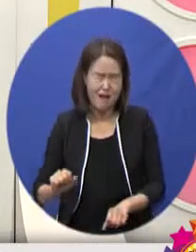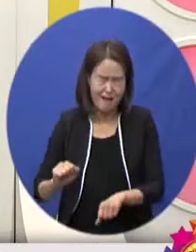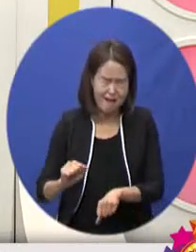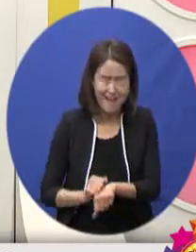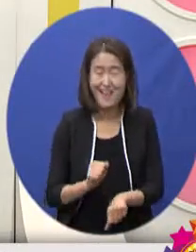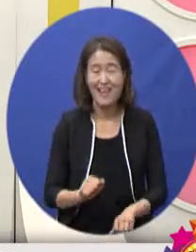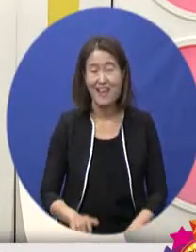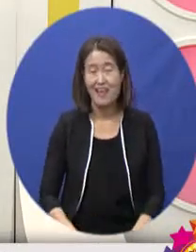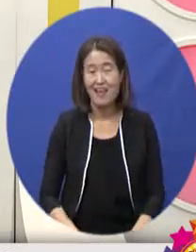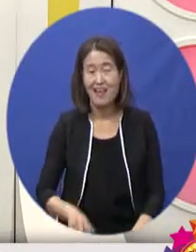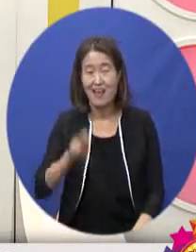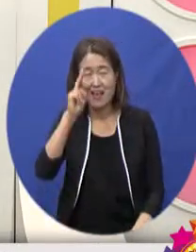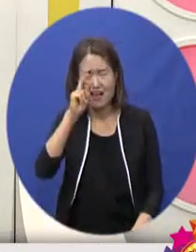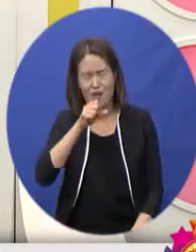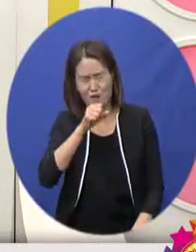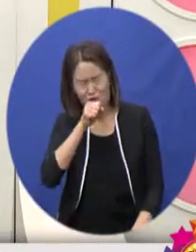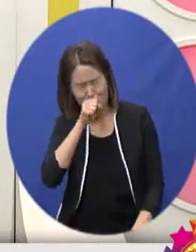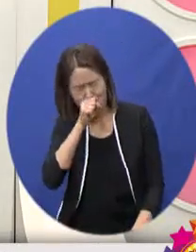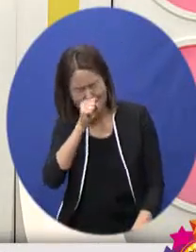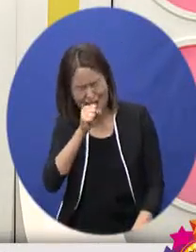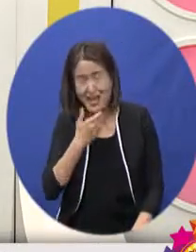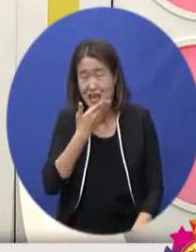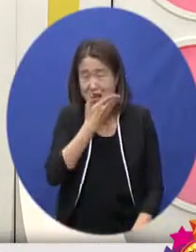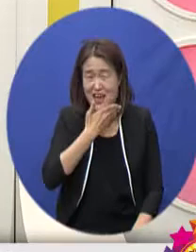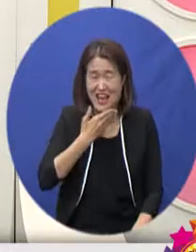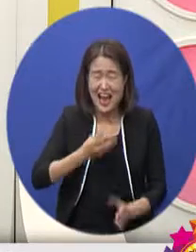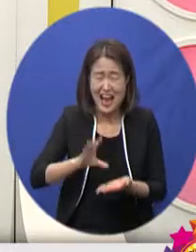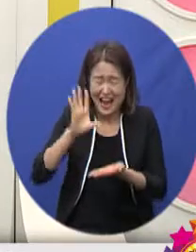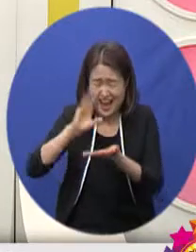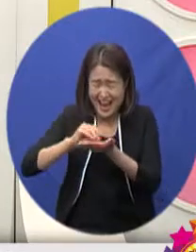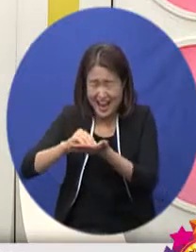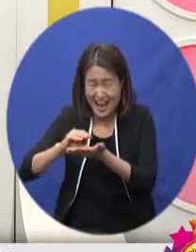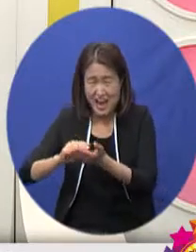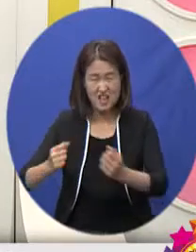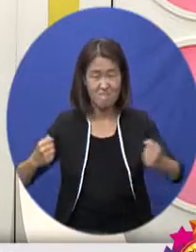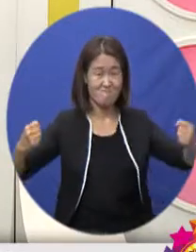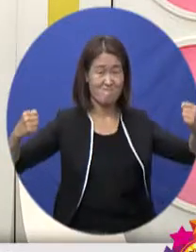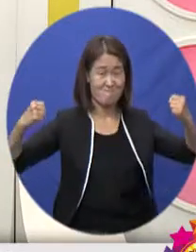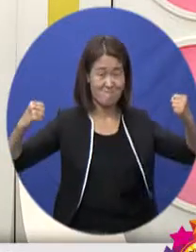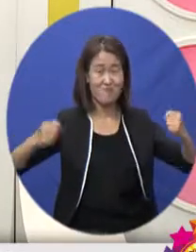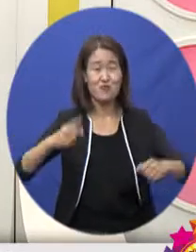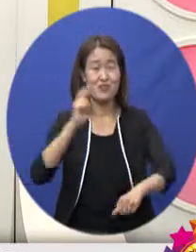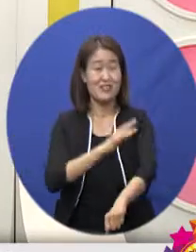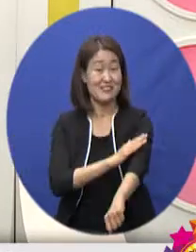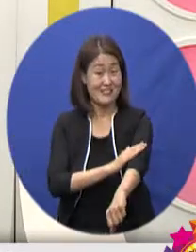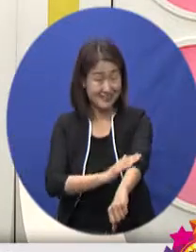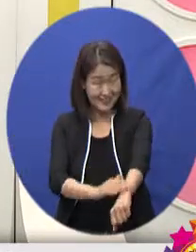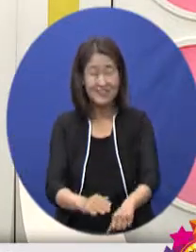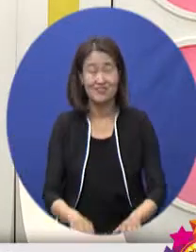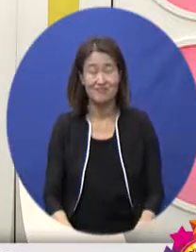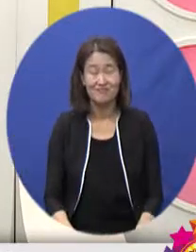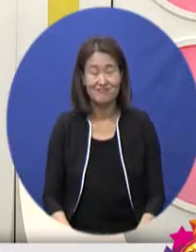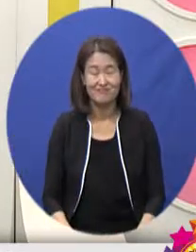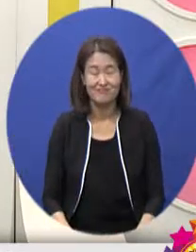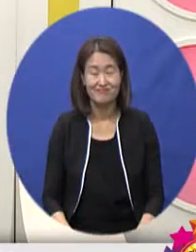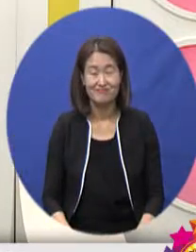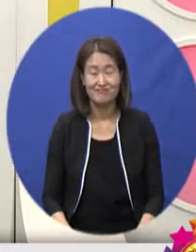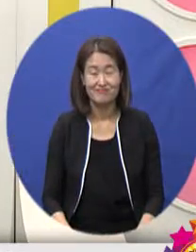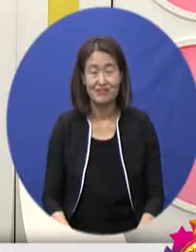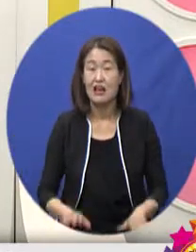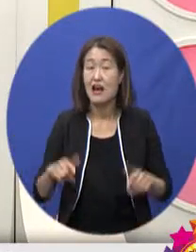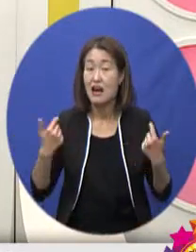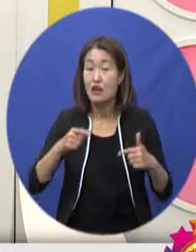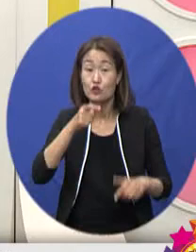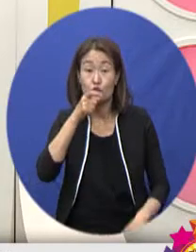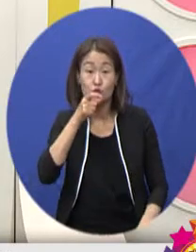잘하시죠? 네, 아 점심을 그냥 좋은 거 드셔서 그런지 심이 발랄하셔요. 네, 노래 잘 들었습니다. 네. 네, 매주